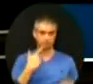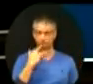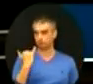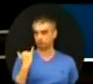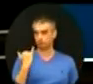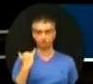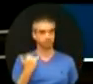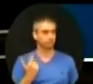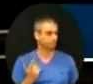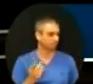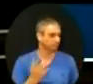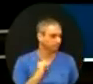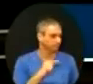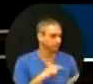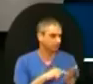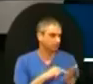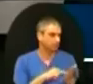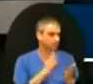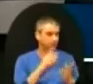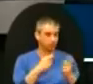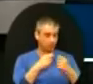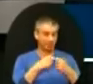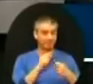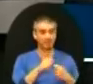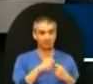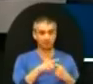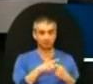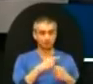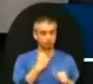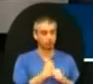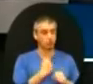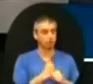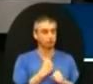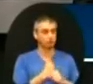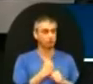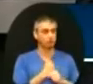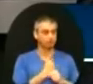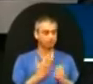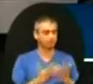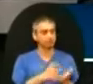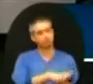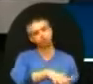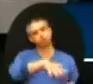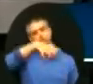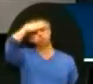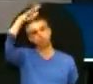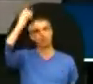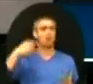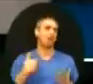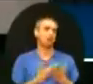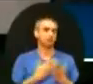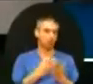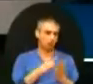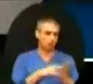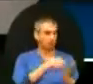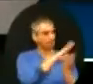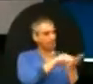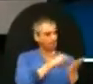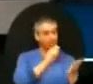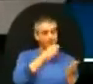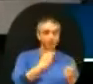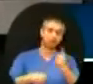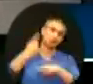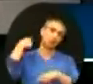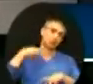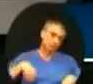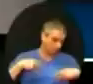נכון. ולכן, כשיש חברי כנסת שמייצרים בסיתונאות הצעות חוק, הם מעתיקים הצעות חוק מכנסות